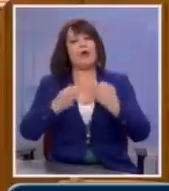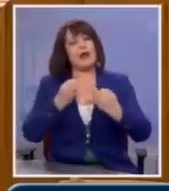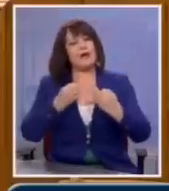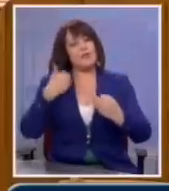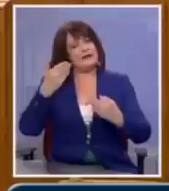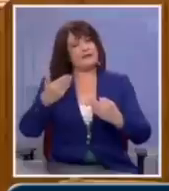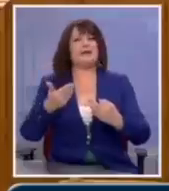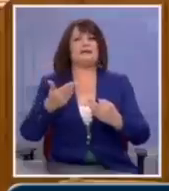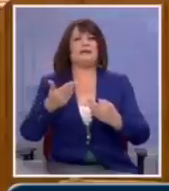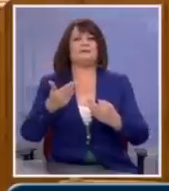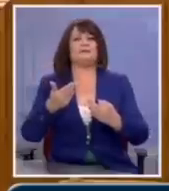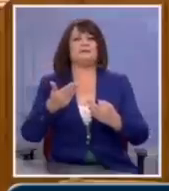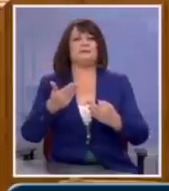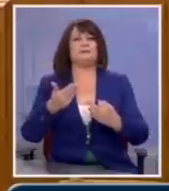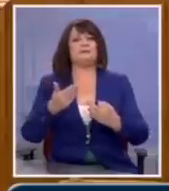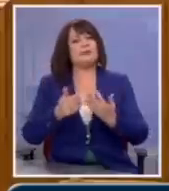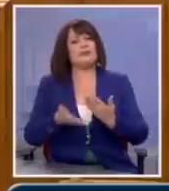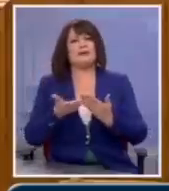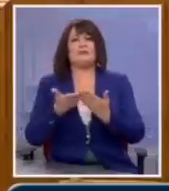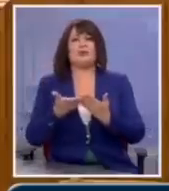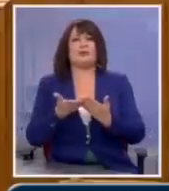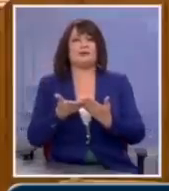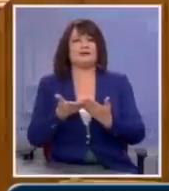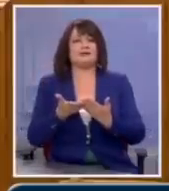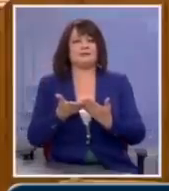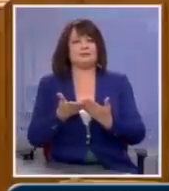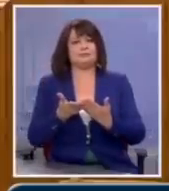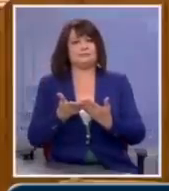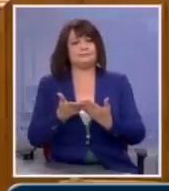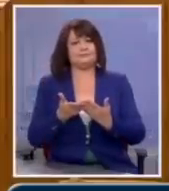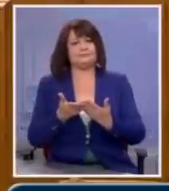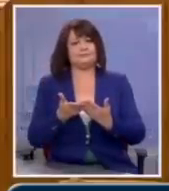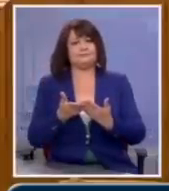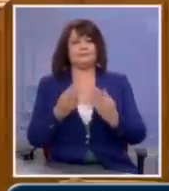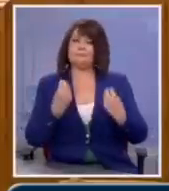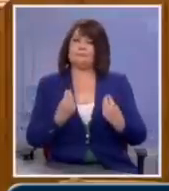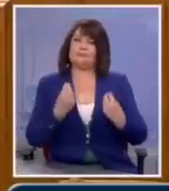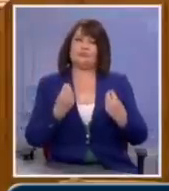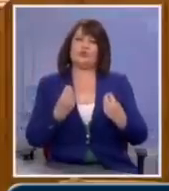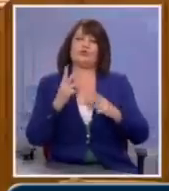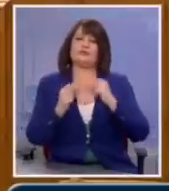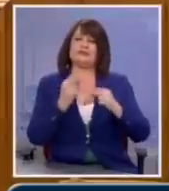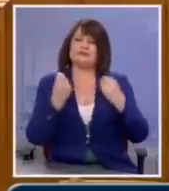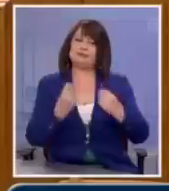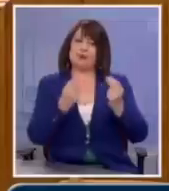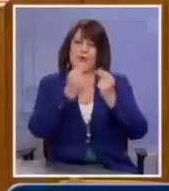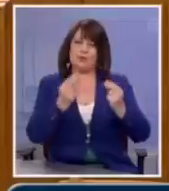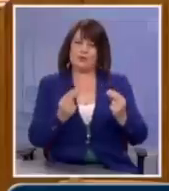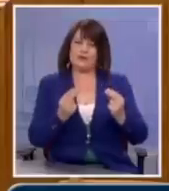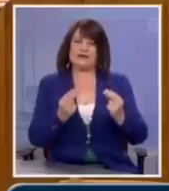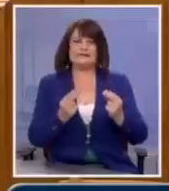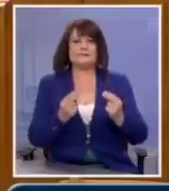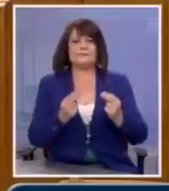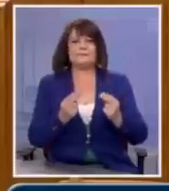σημείο κρίνω ότι θα βοηθήσω με την παρέμβασή μου σε μια πιο γόνιμη συζήτηση.